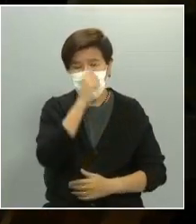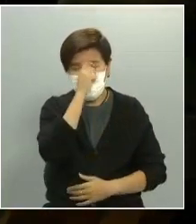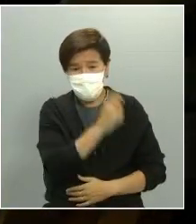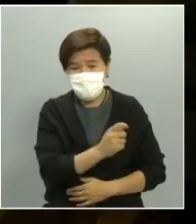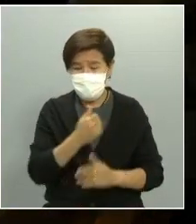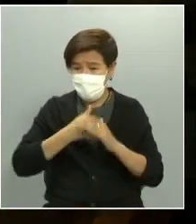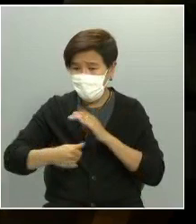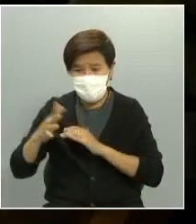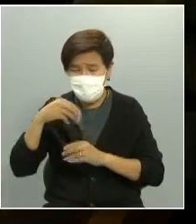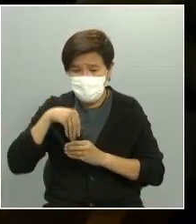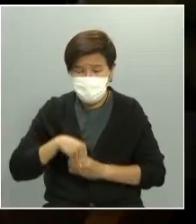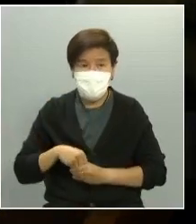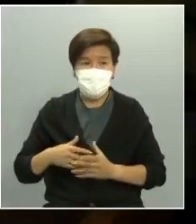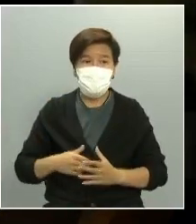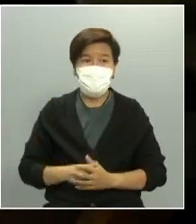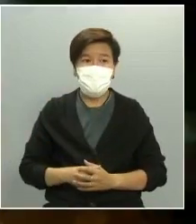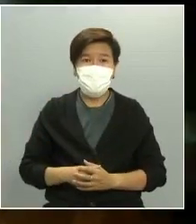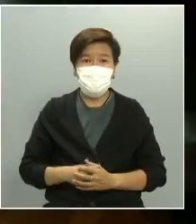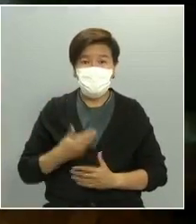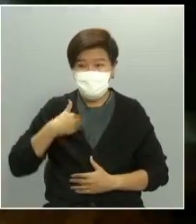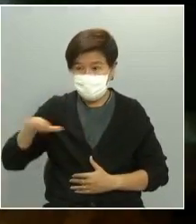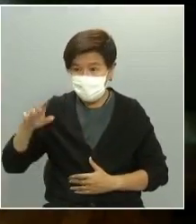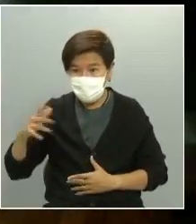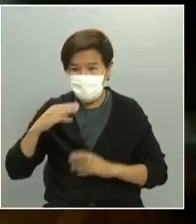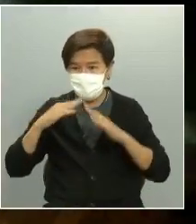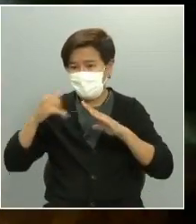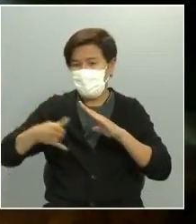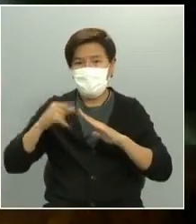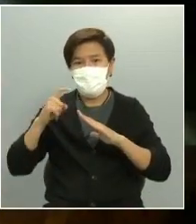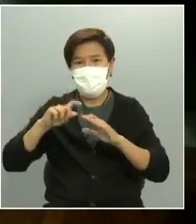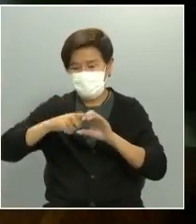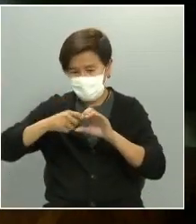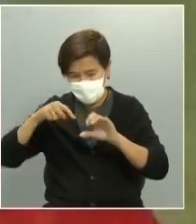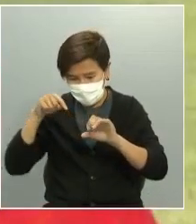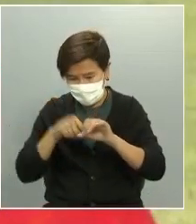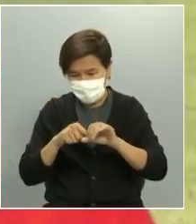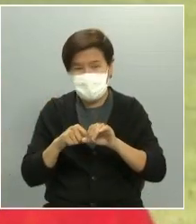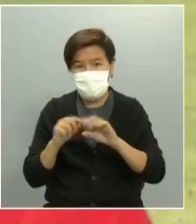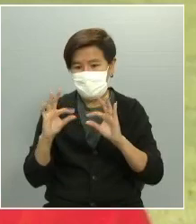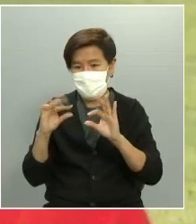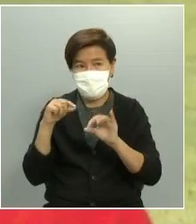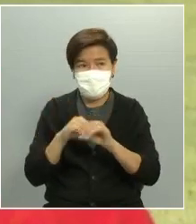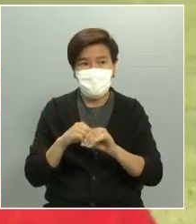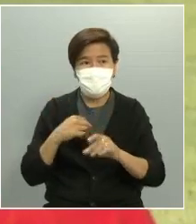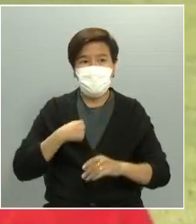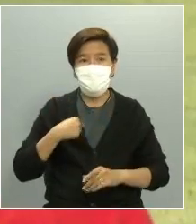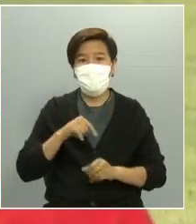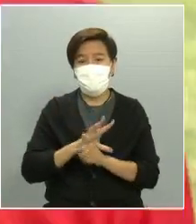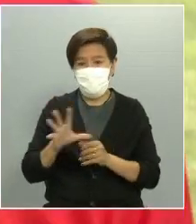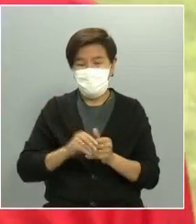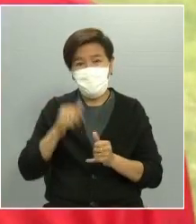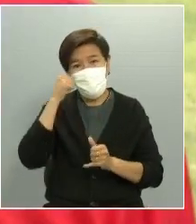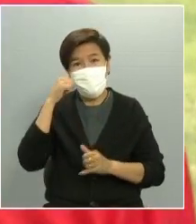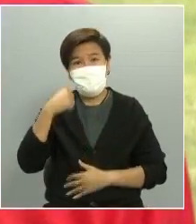กลับมาเข้าบ้านไม่ได้แบบนี้ถ้าผู้ชมผู้ป่วยเป็นโควิชค่ะ 10วัน